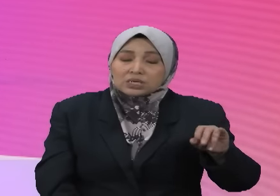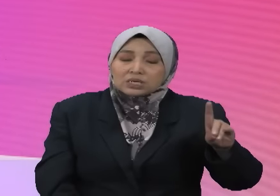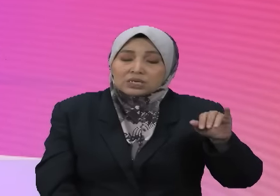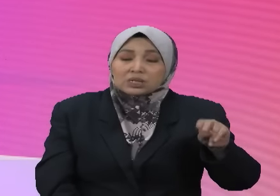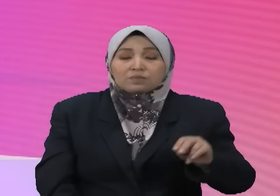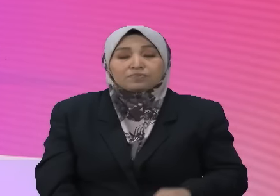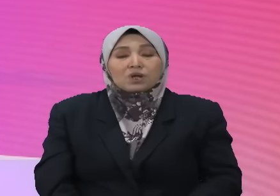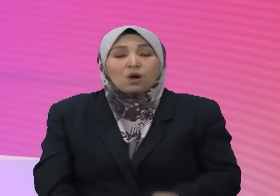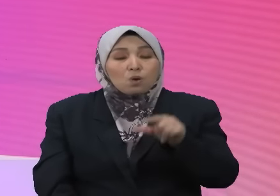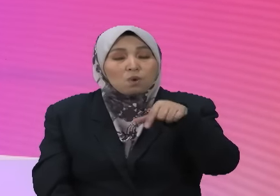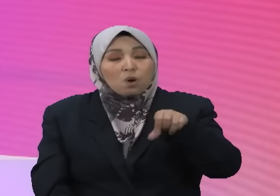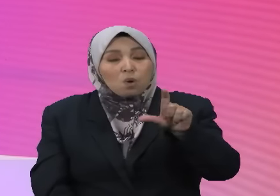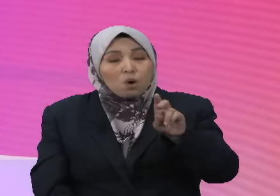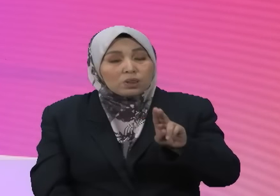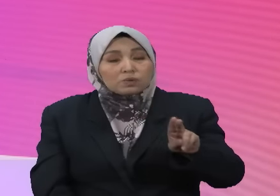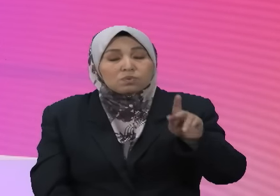maalqaidin